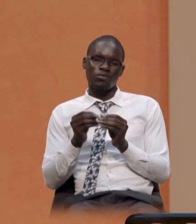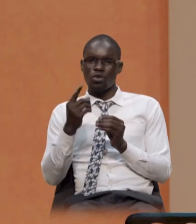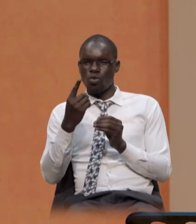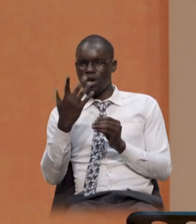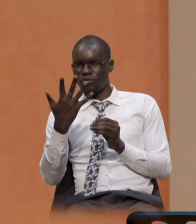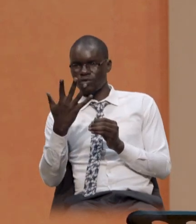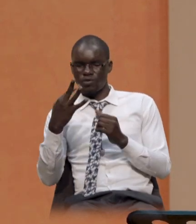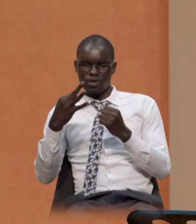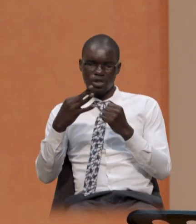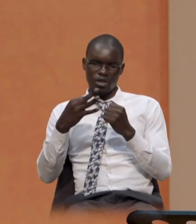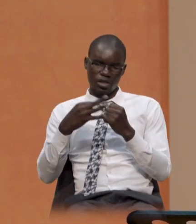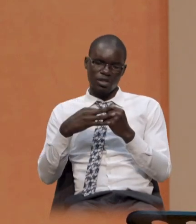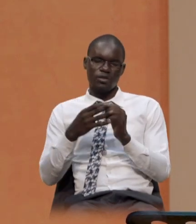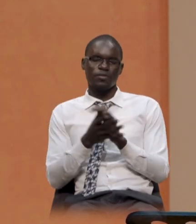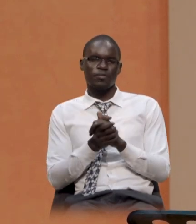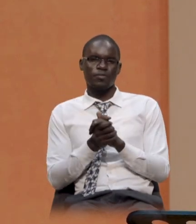158.